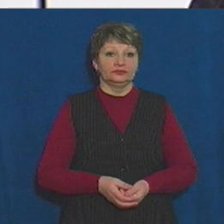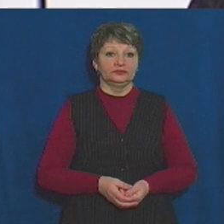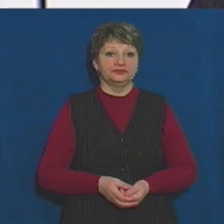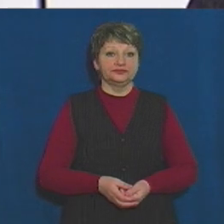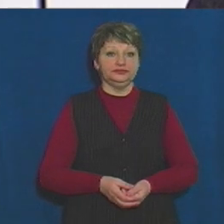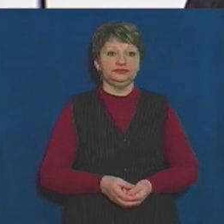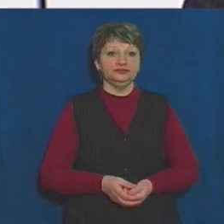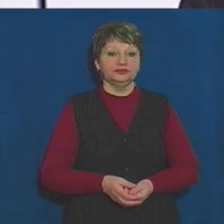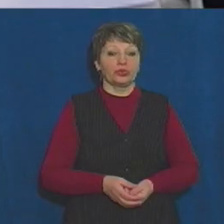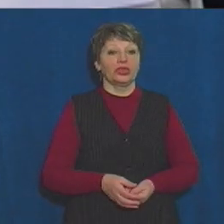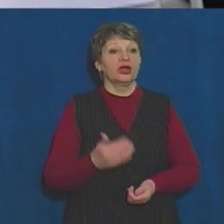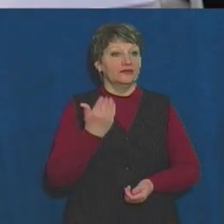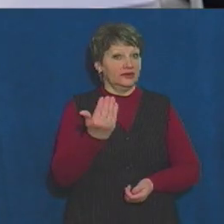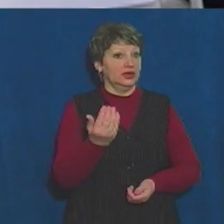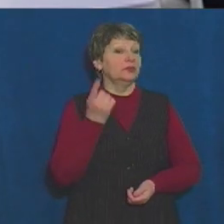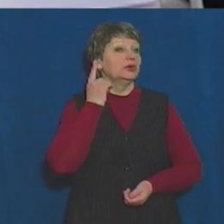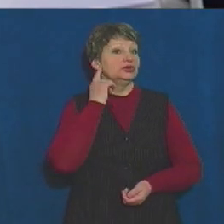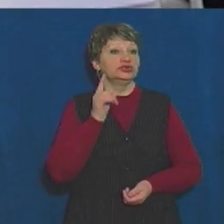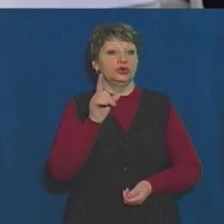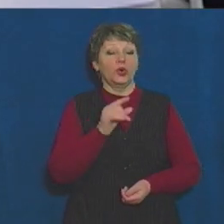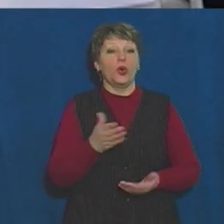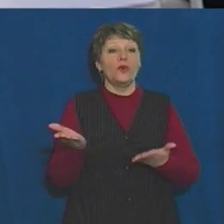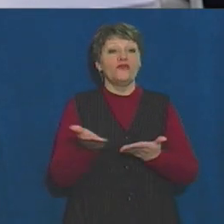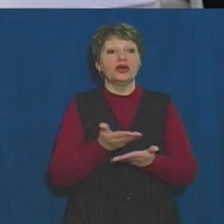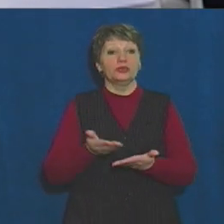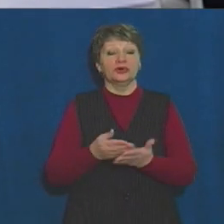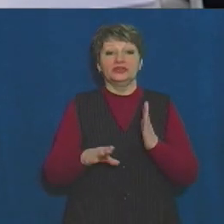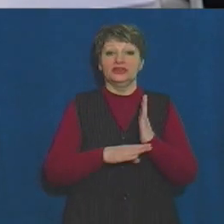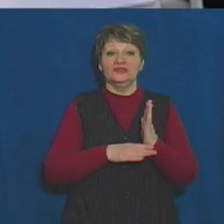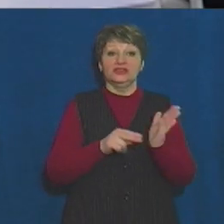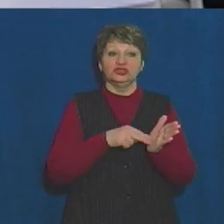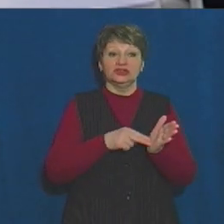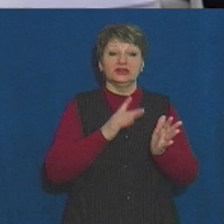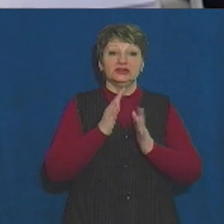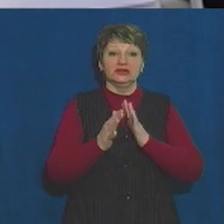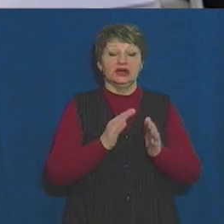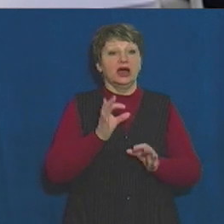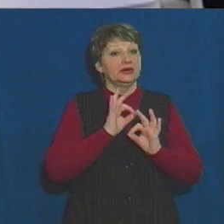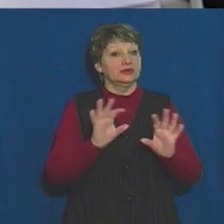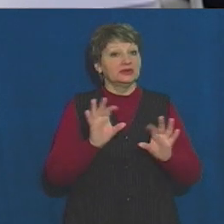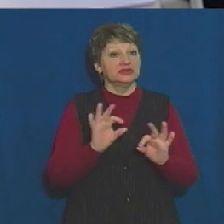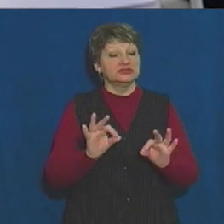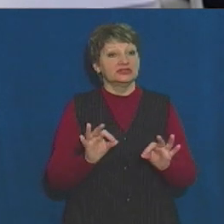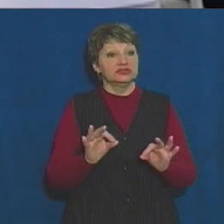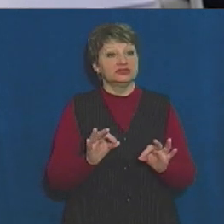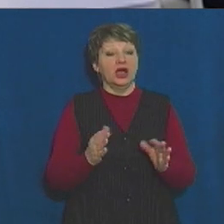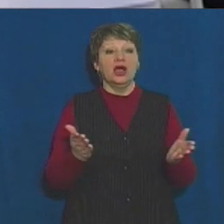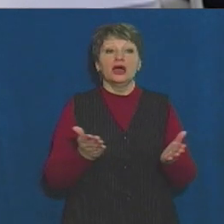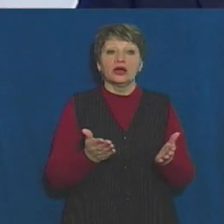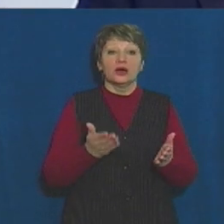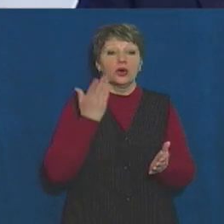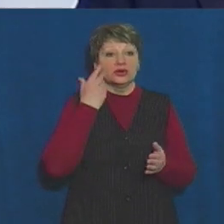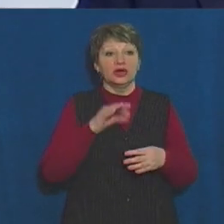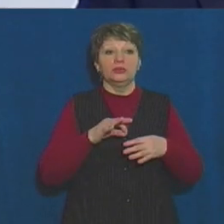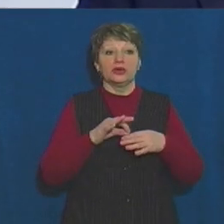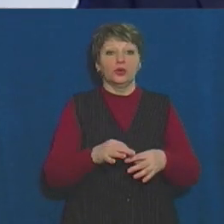Пане Анатолію, почули про вирубку дерев у черкаських лісах. Розкажіть, в яких випадках здійснюється, власне, аварійна вирубка?